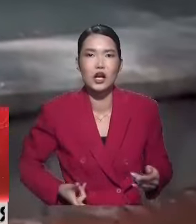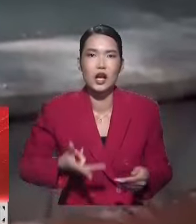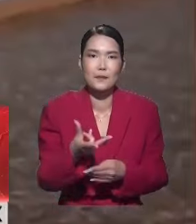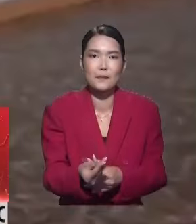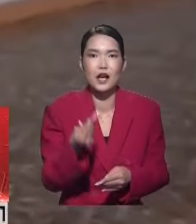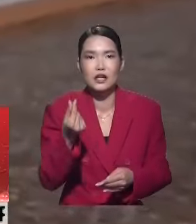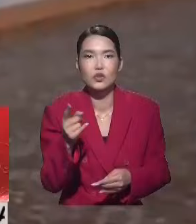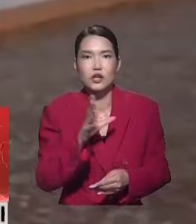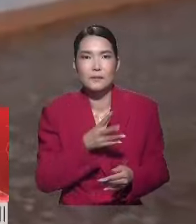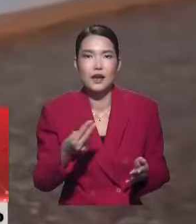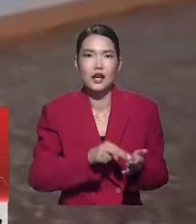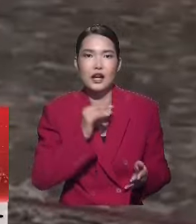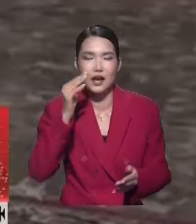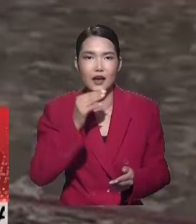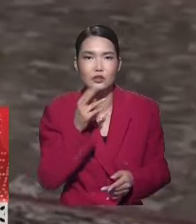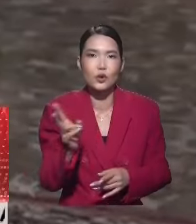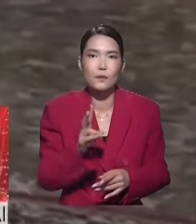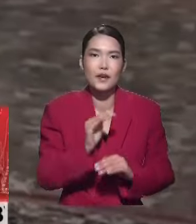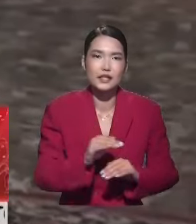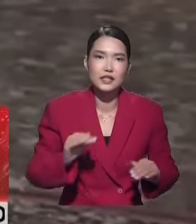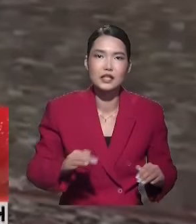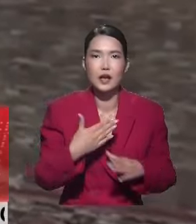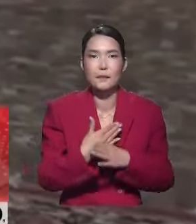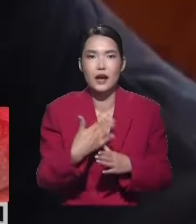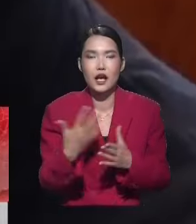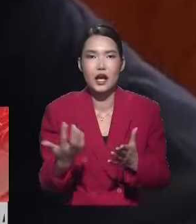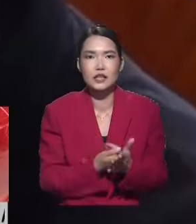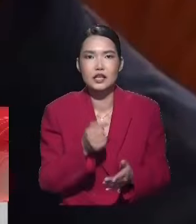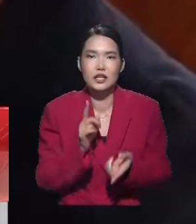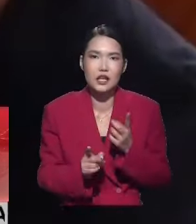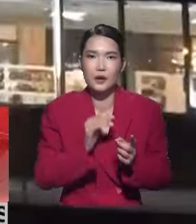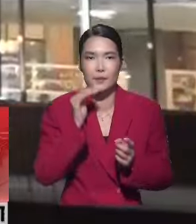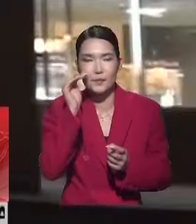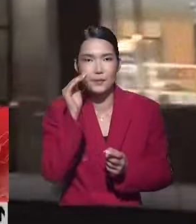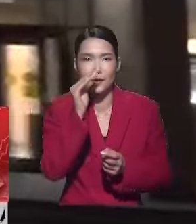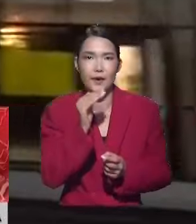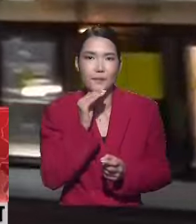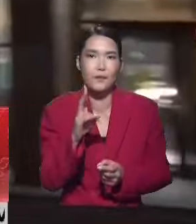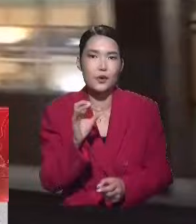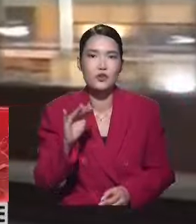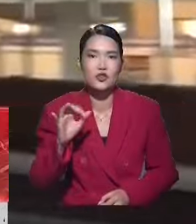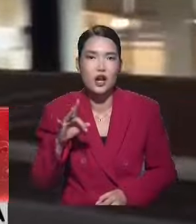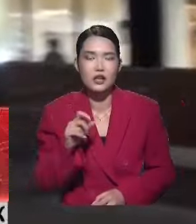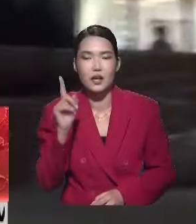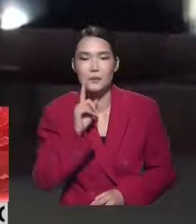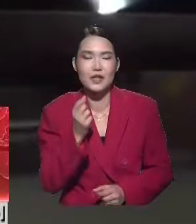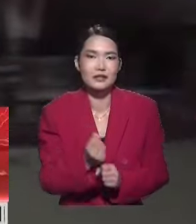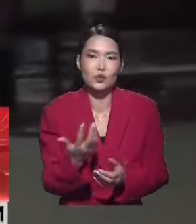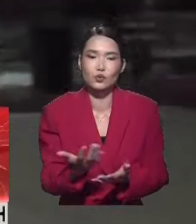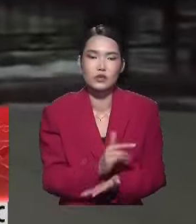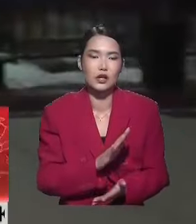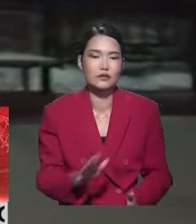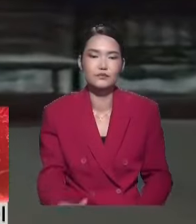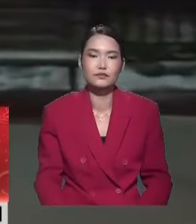платили деньги, чтобы стать родителями. Кому-то из детей помогли найти настоящих пап и мам, но Женибеку пока сделать это не удалось.